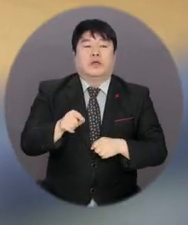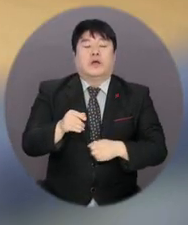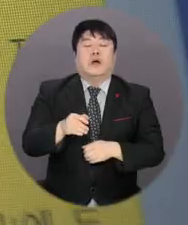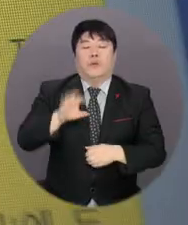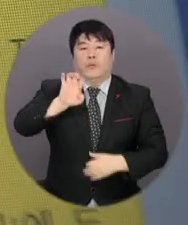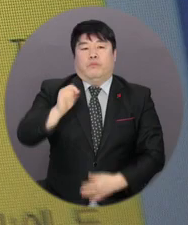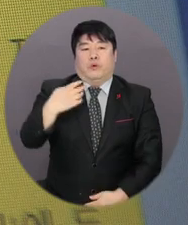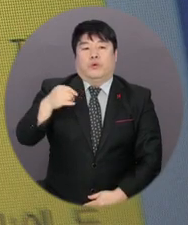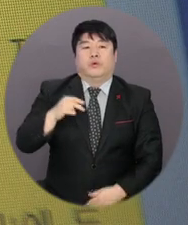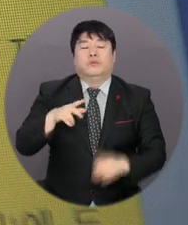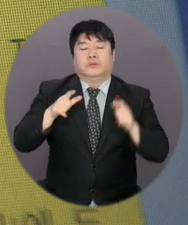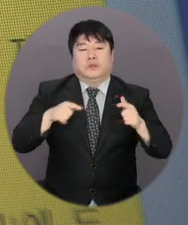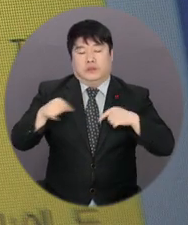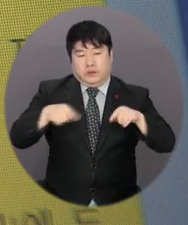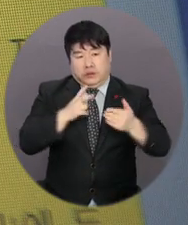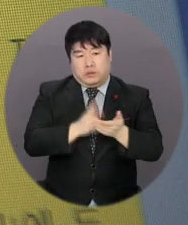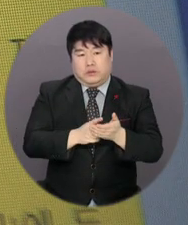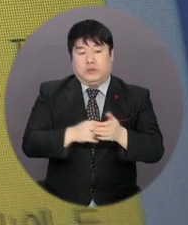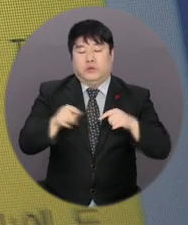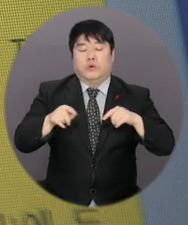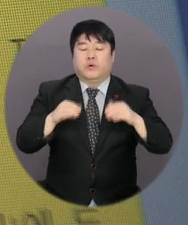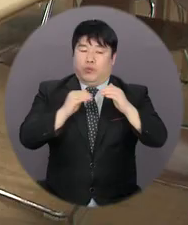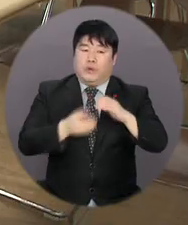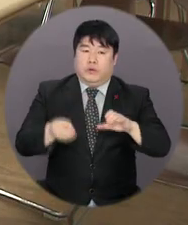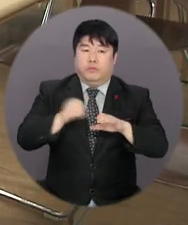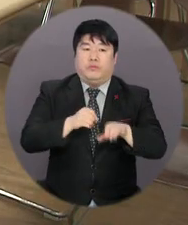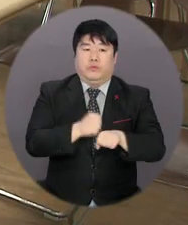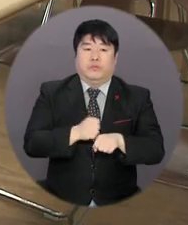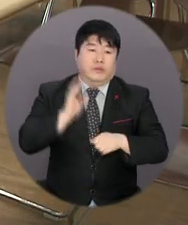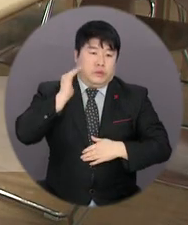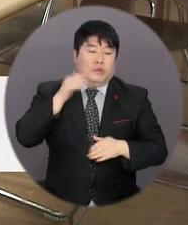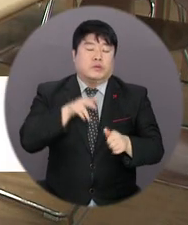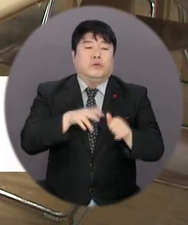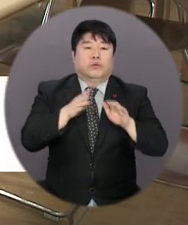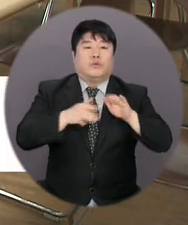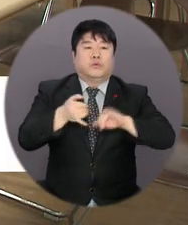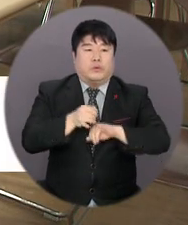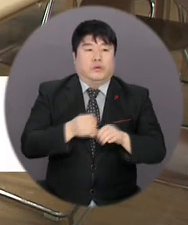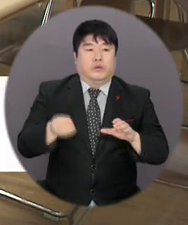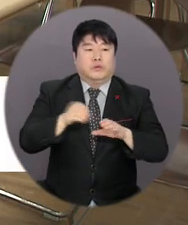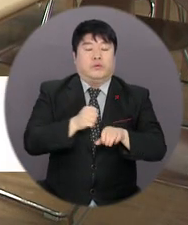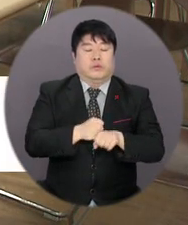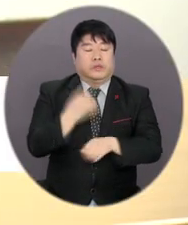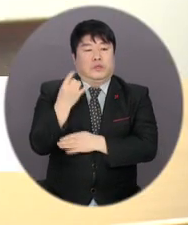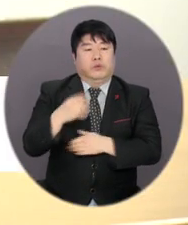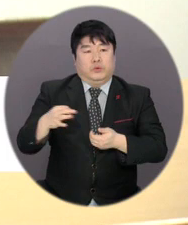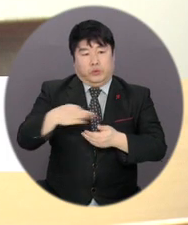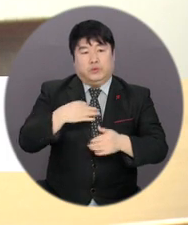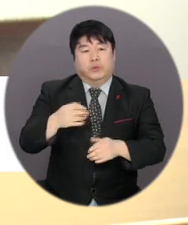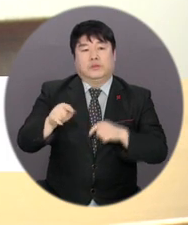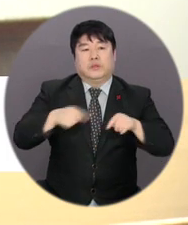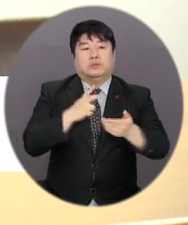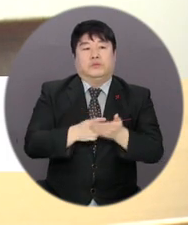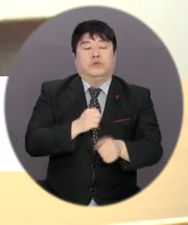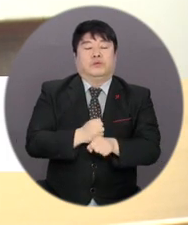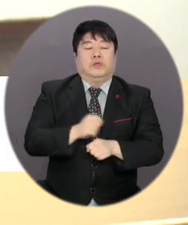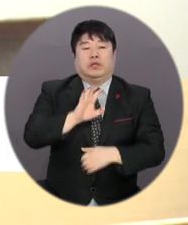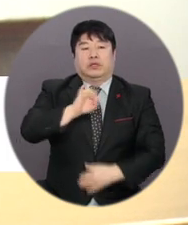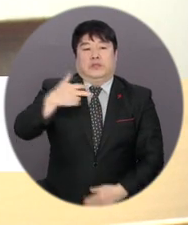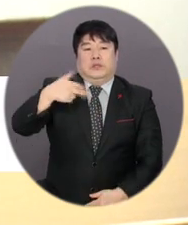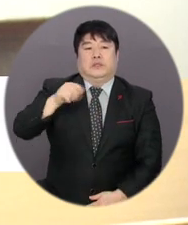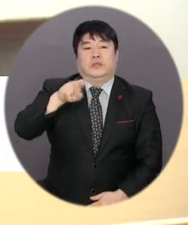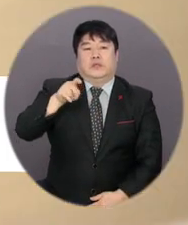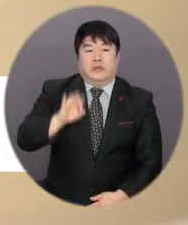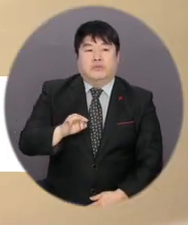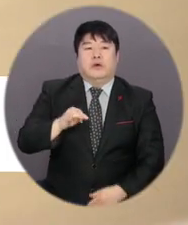발굴해서 d 선 공약에 반영하는 활동을 할 예정입니다 기본 소득 보장 등의 정책을 볼 때 이제는 경기도지사와 귀를